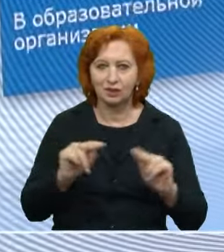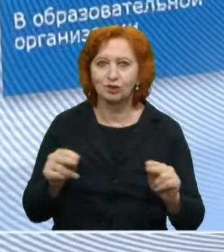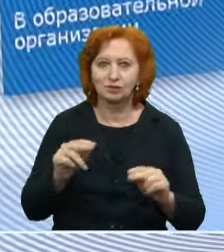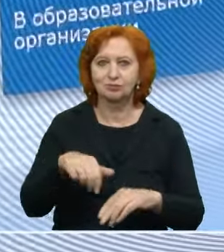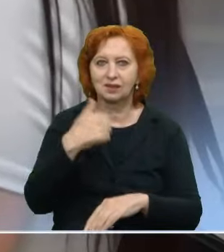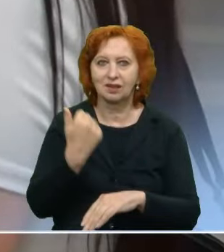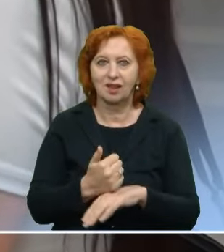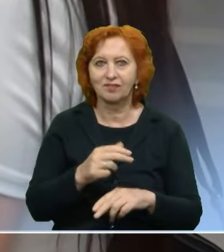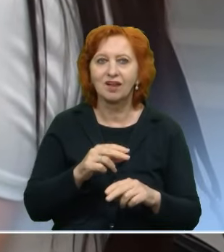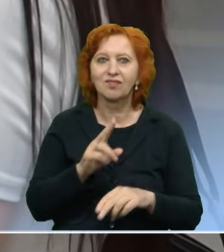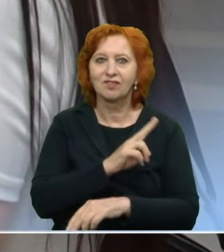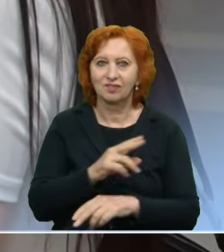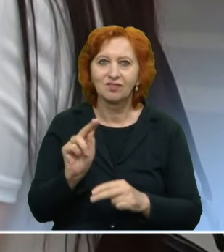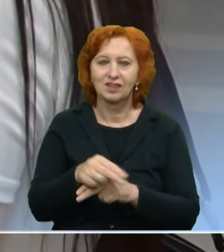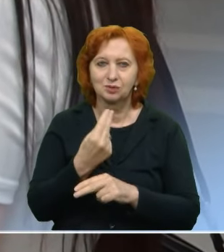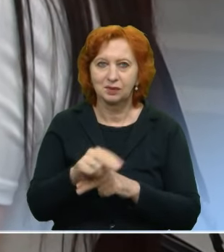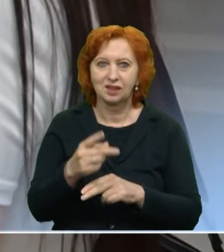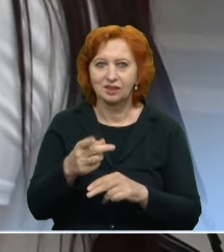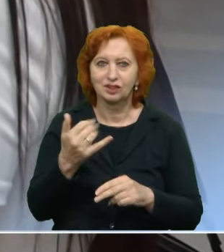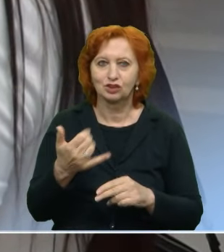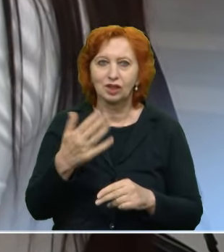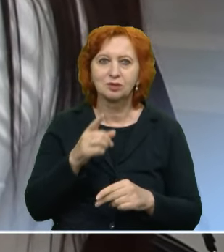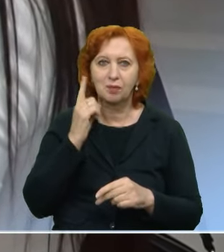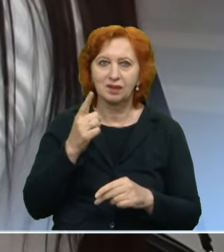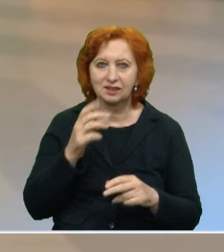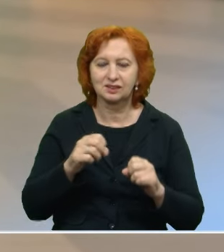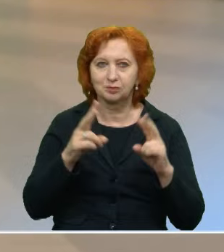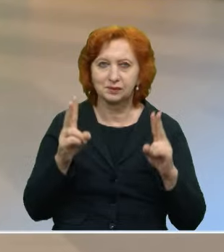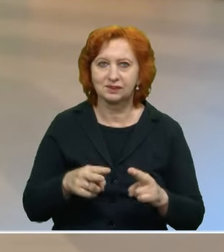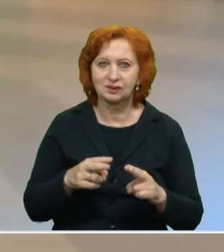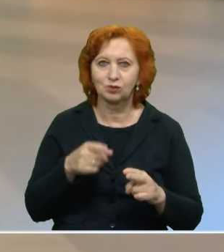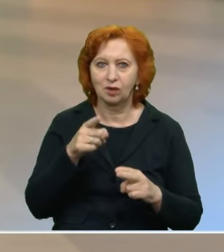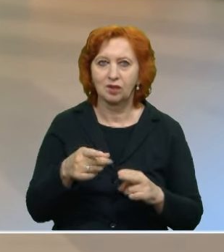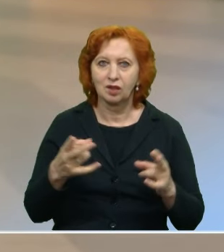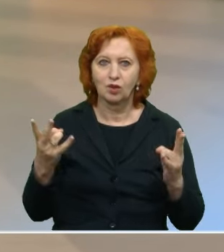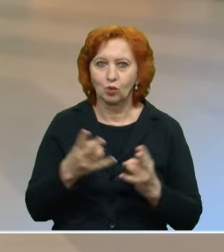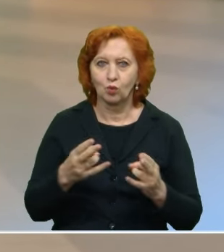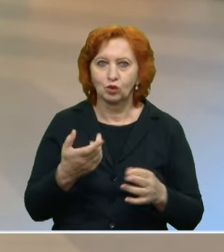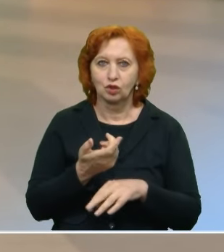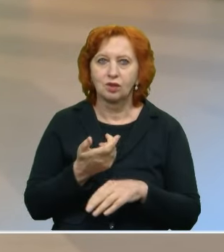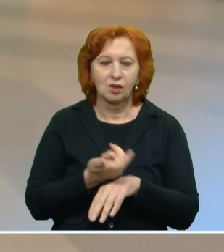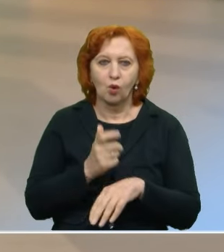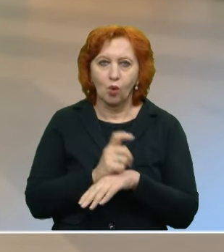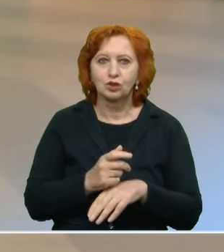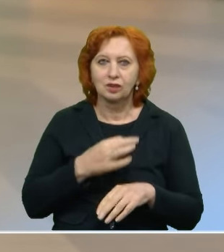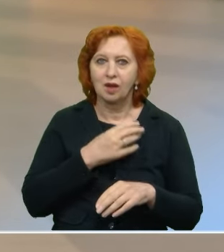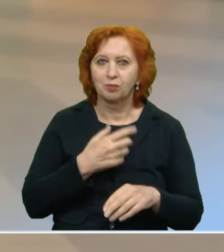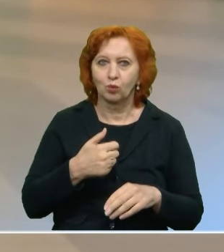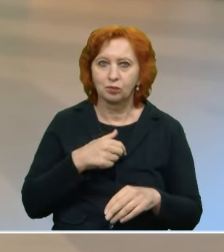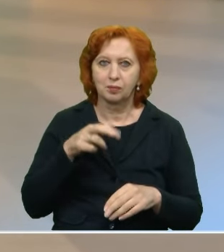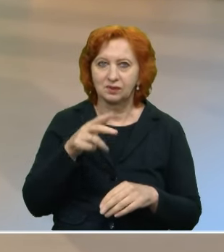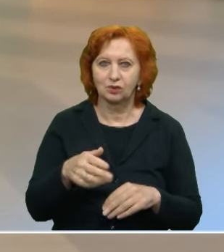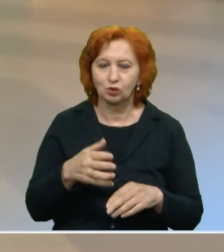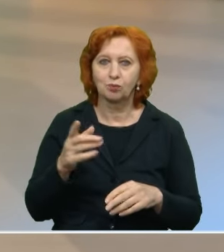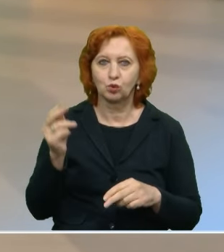трудовое воспитание. О последнем как раз и будет вещать молодой специалист Юлия. Не нужно обязательно ребенку говорить, что мы идем